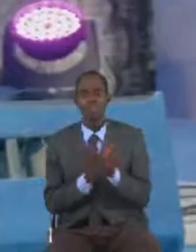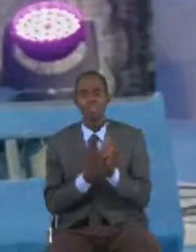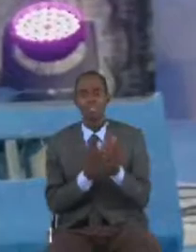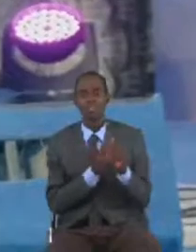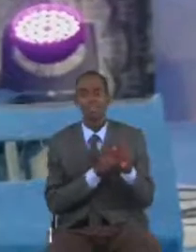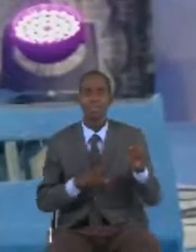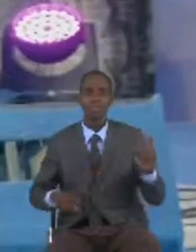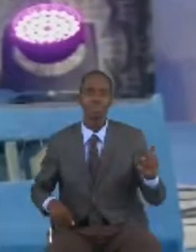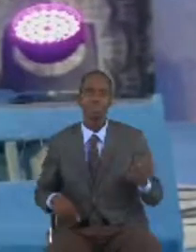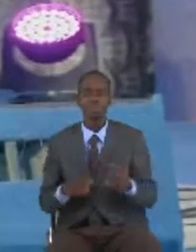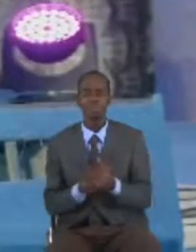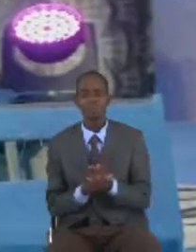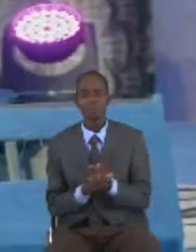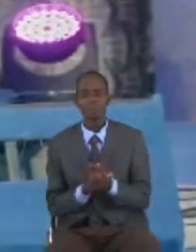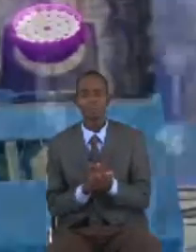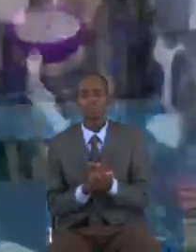Gloire à Dieu.